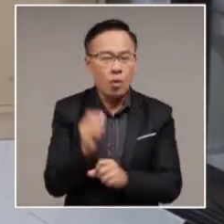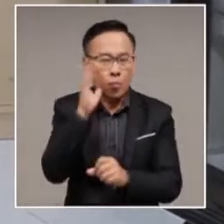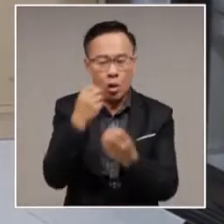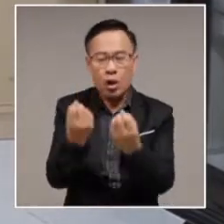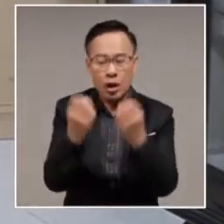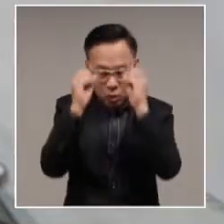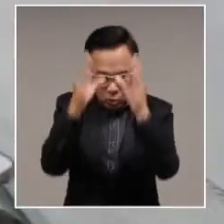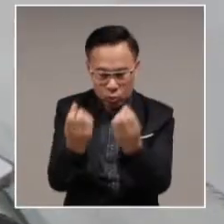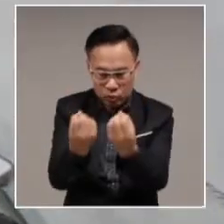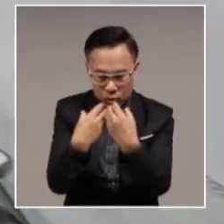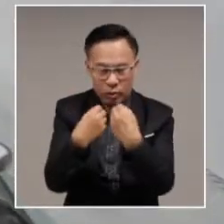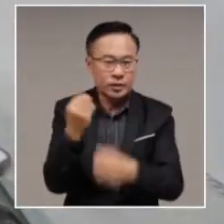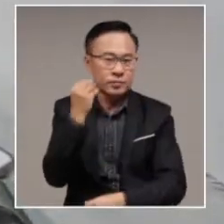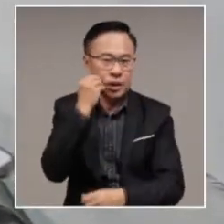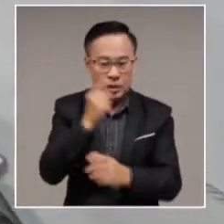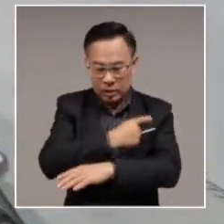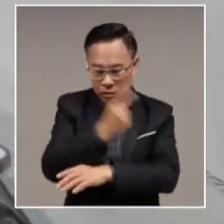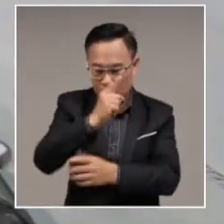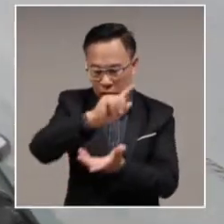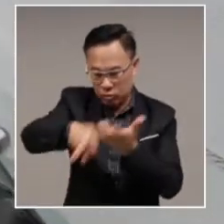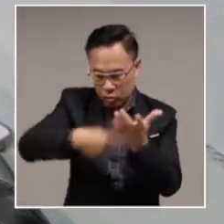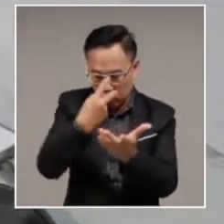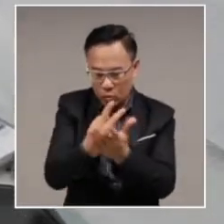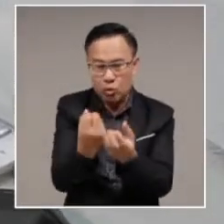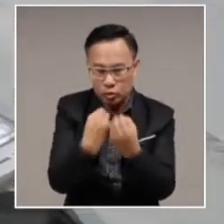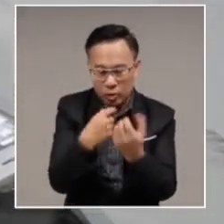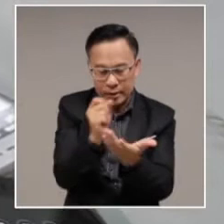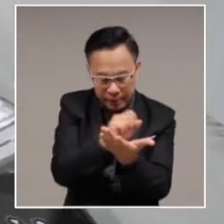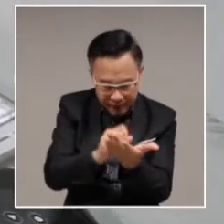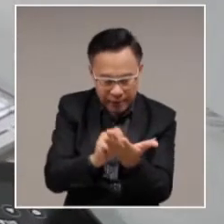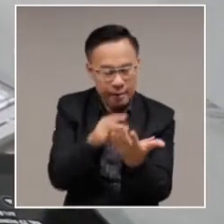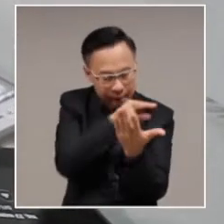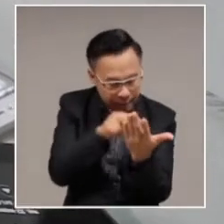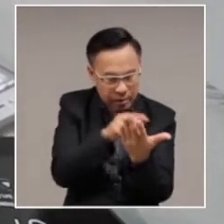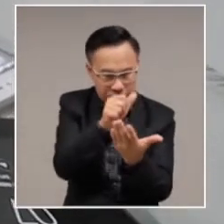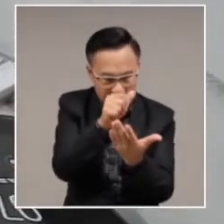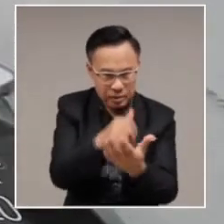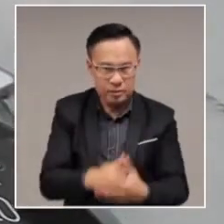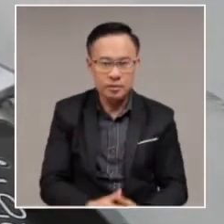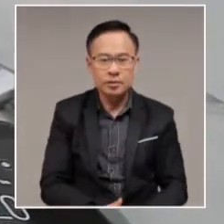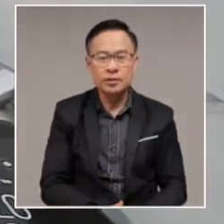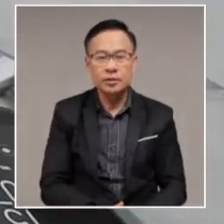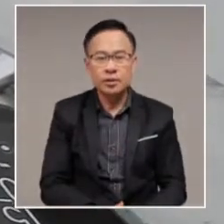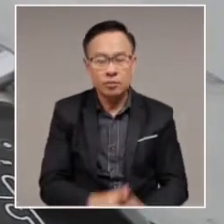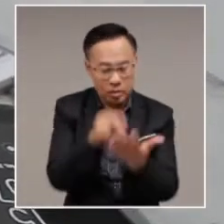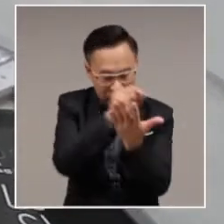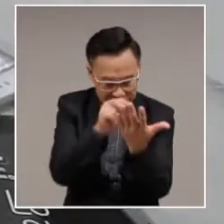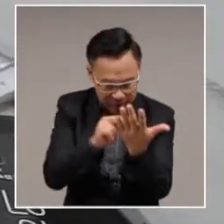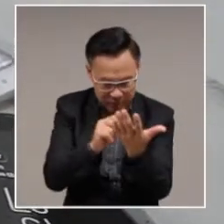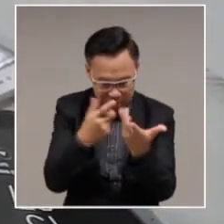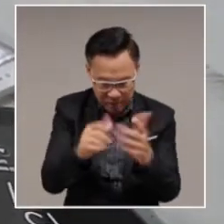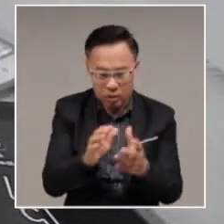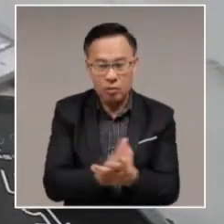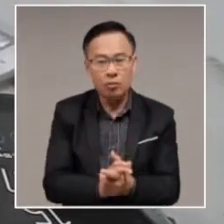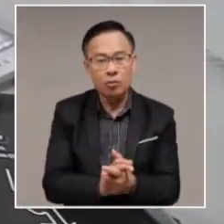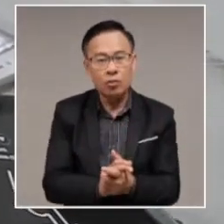ที่บ้านวันละ2ชั่วโมงก็สอนจนอ่านออกเขียนได้ค่ะแล้วก็ตอนนั้นก็